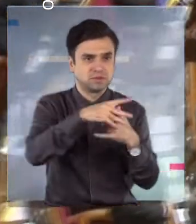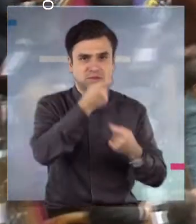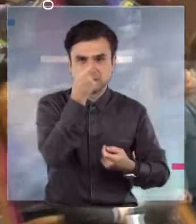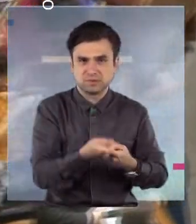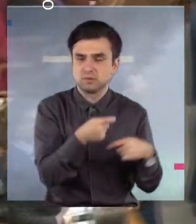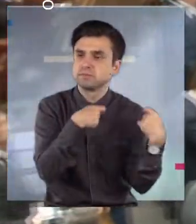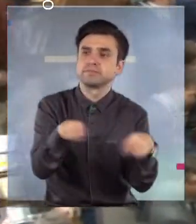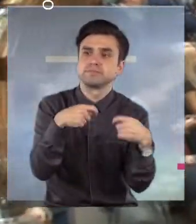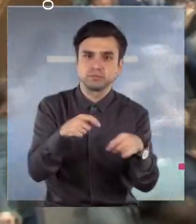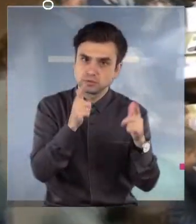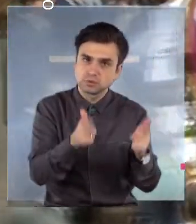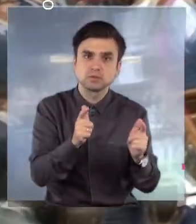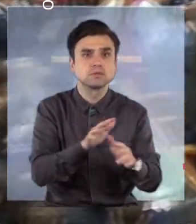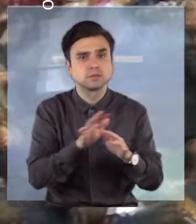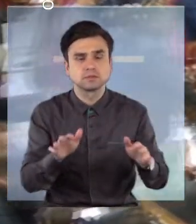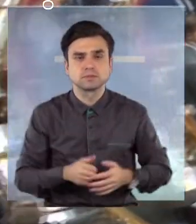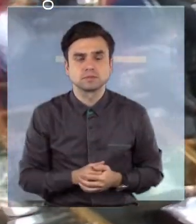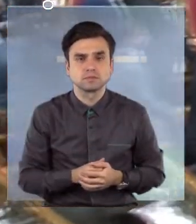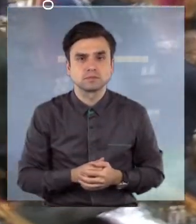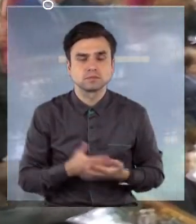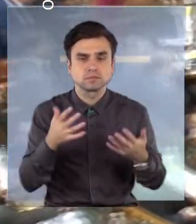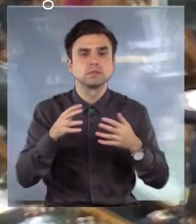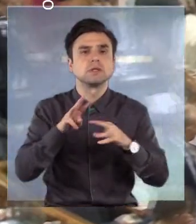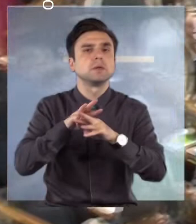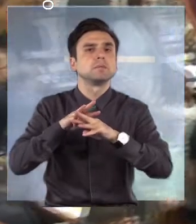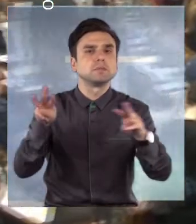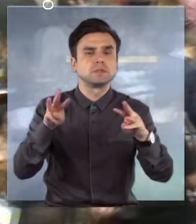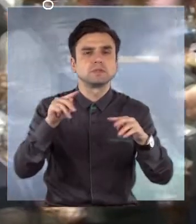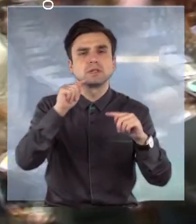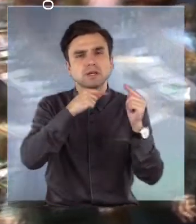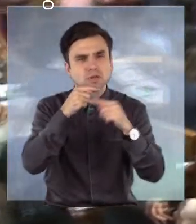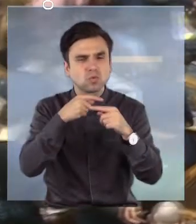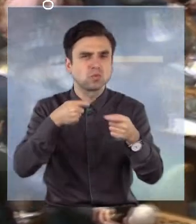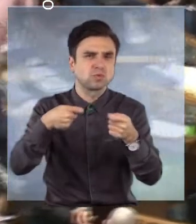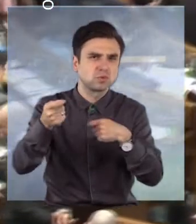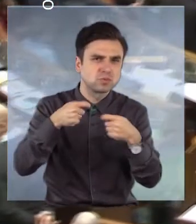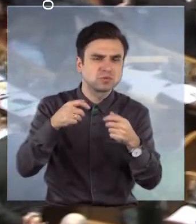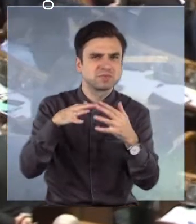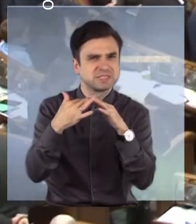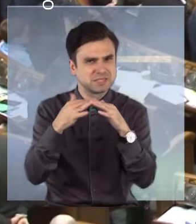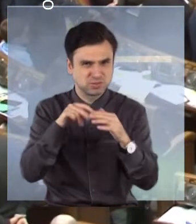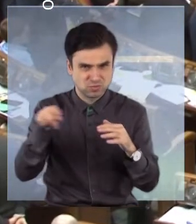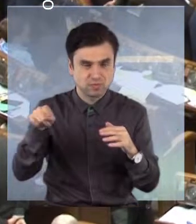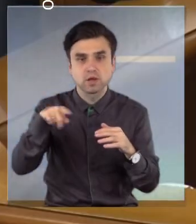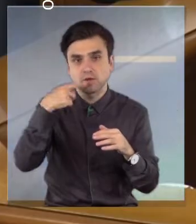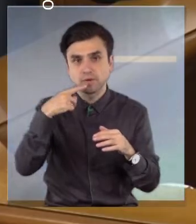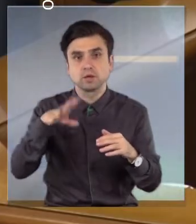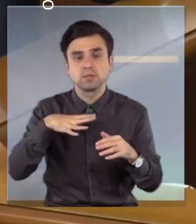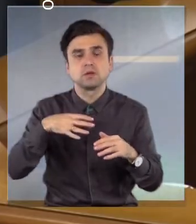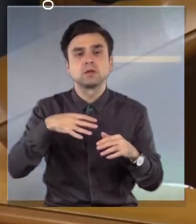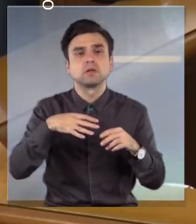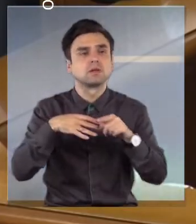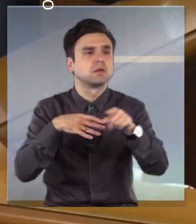іншої думки міністр економіки, торгівлі і сільського господарства заявив, що зустрічався з фермерами та представниками агрохолдингів.